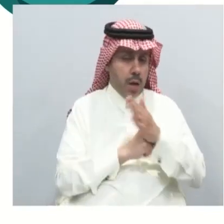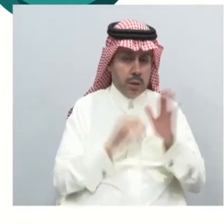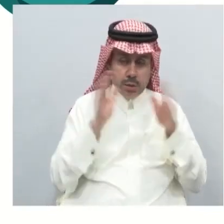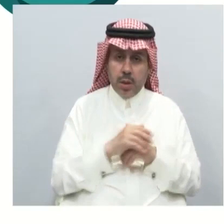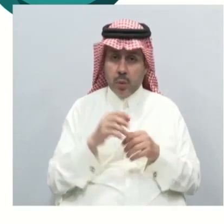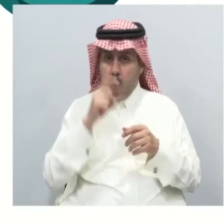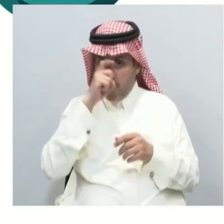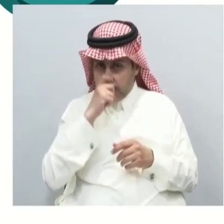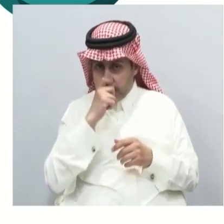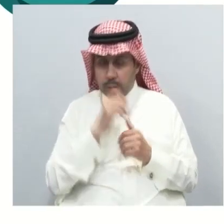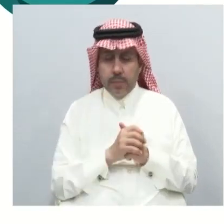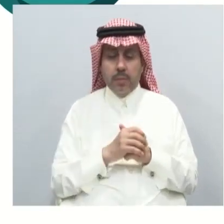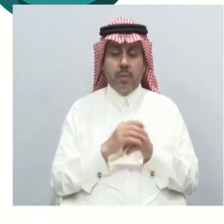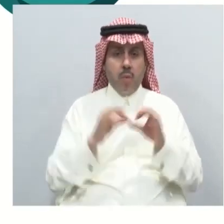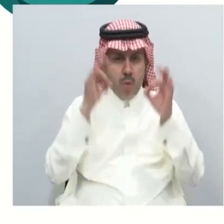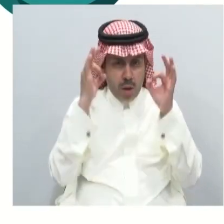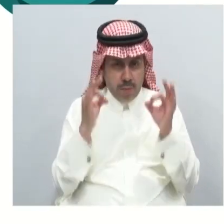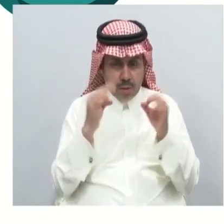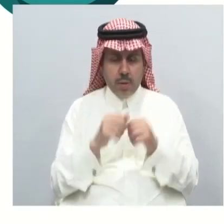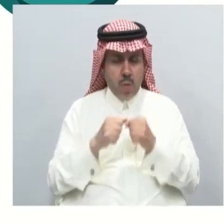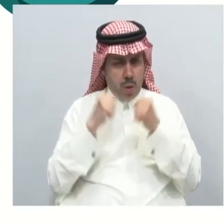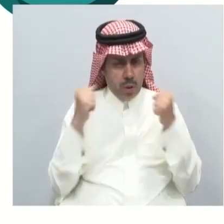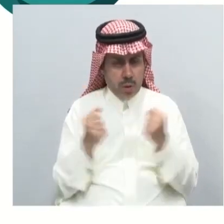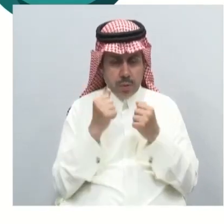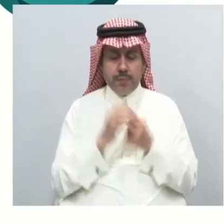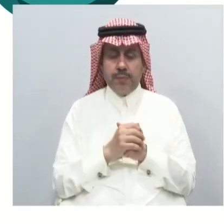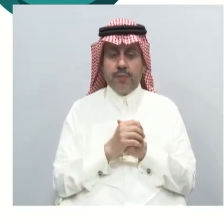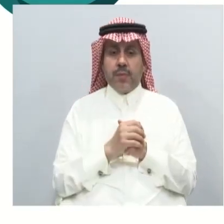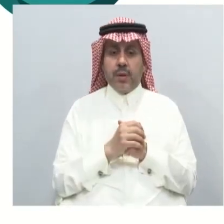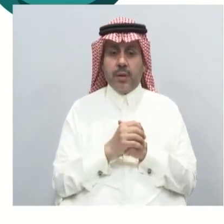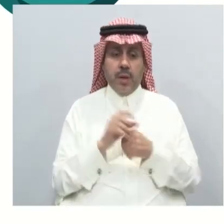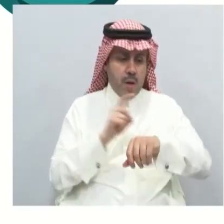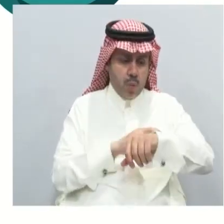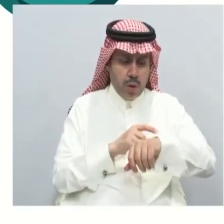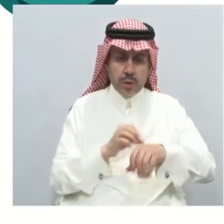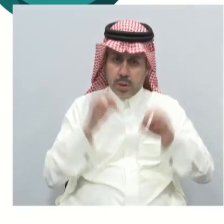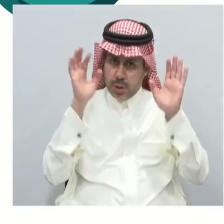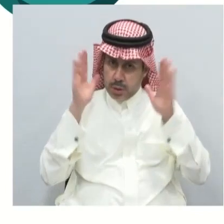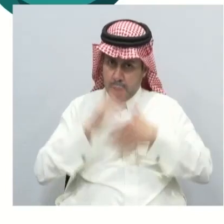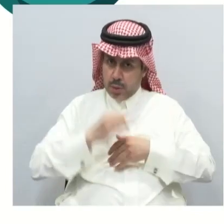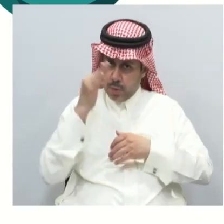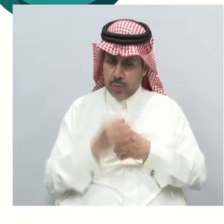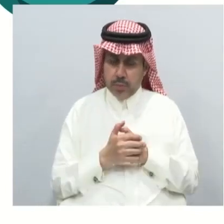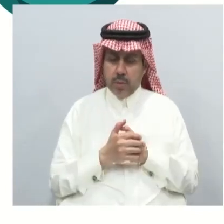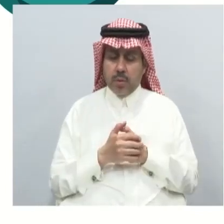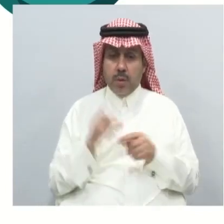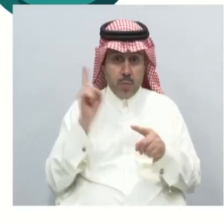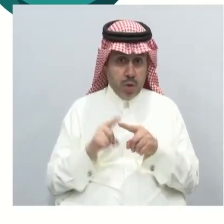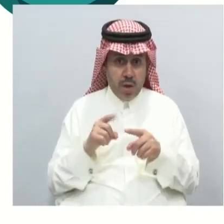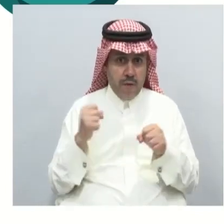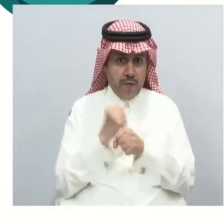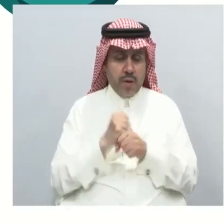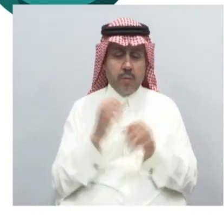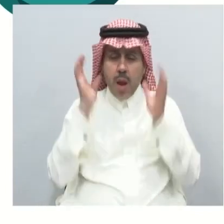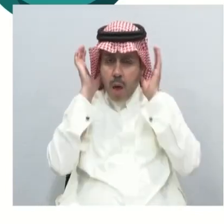وواجباتها وكمالها والحرص على تحينها في اوقاتها والمسارعه اليها